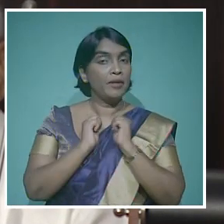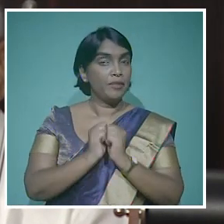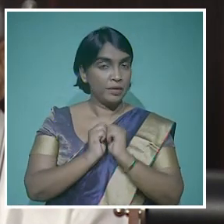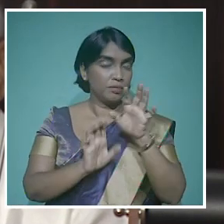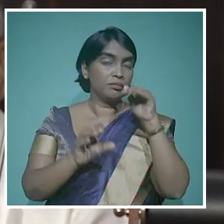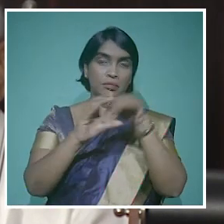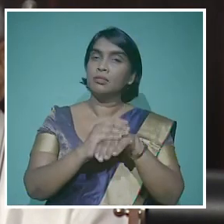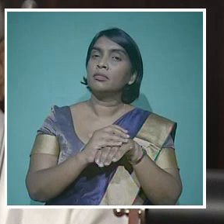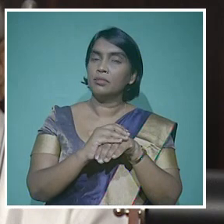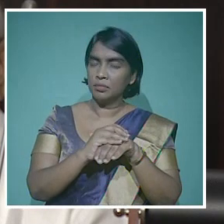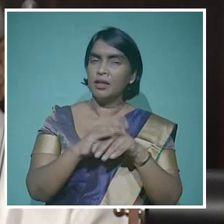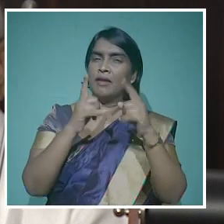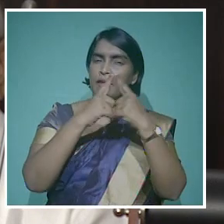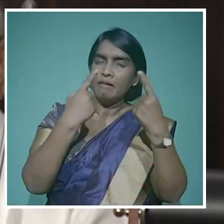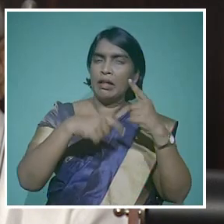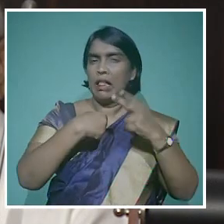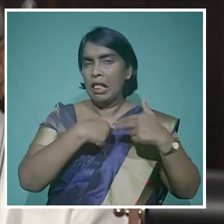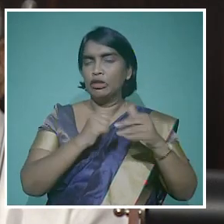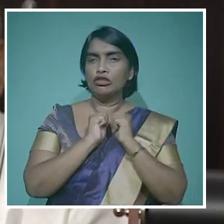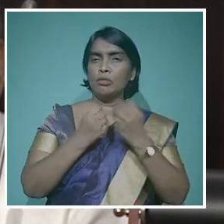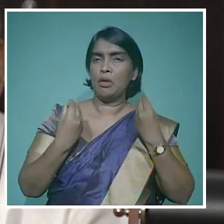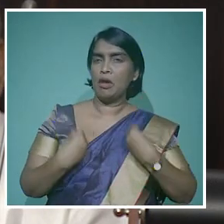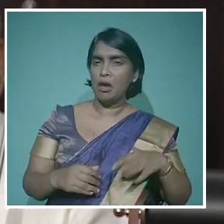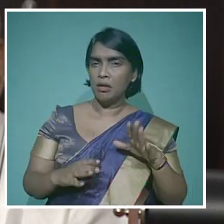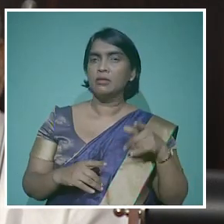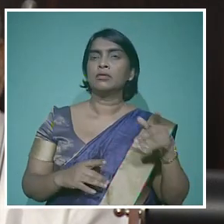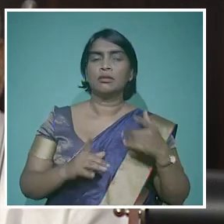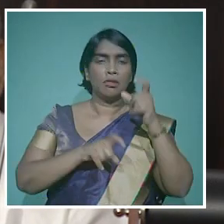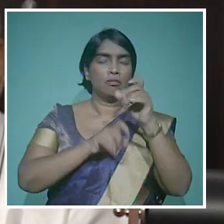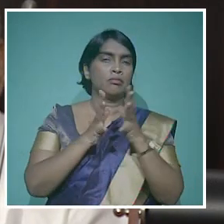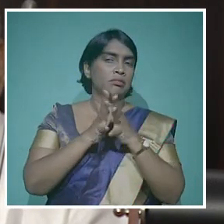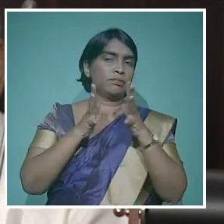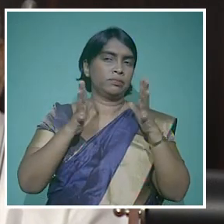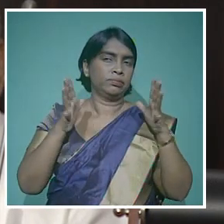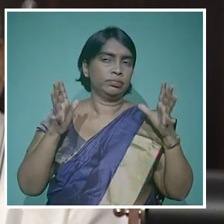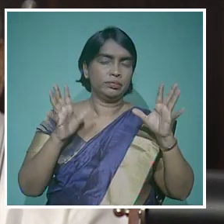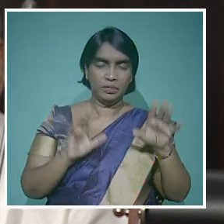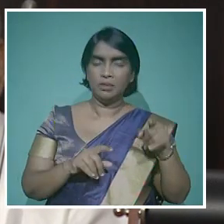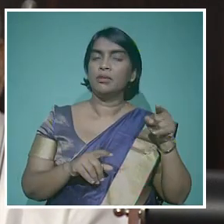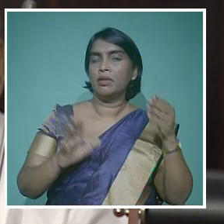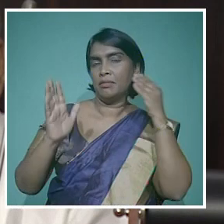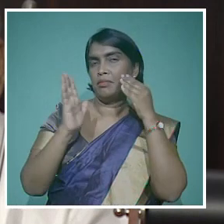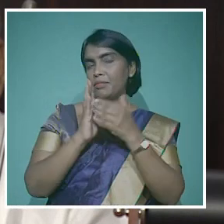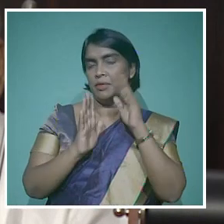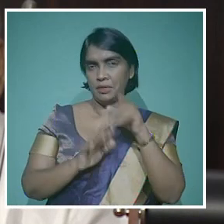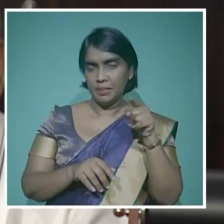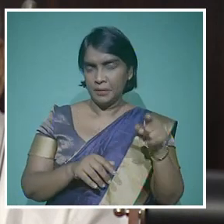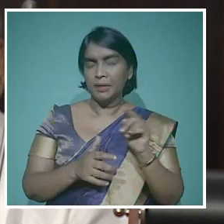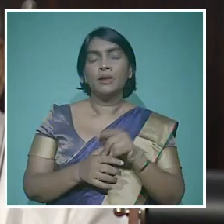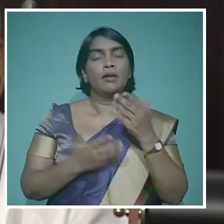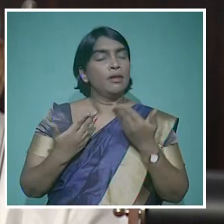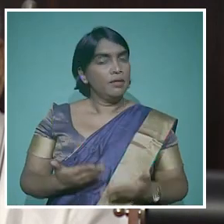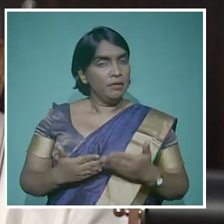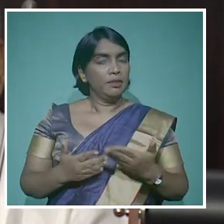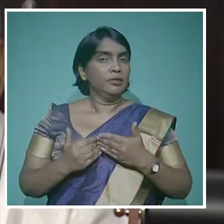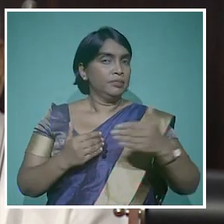නිරත වෙයි විවිධ හේතු මත රැකියා අහිමිවන පුද්ගලයන් සංඛ්‍යාව විශාල ලෙස වැඩිවන නැඹුරුවක් දක්වන්නට ලැබේ.